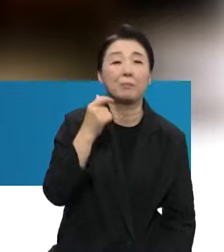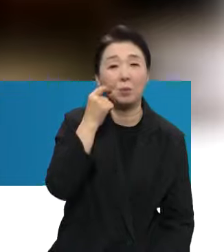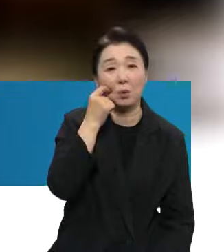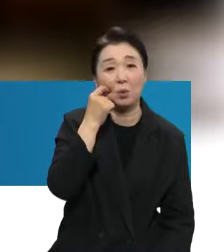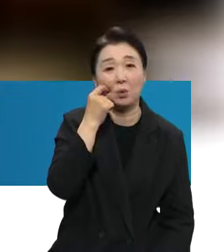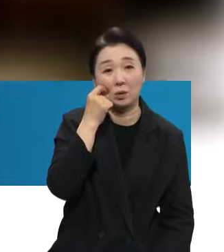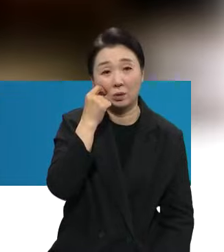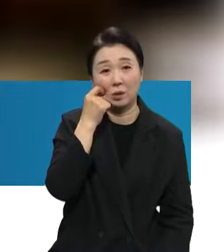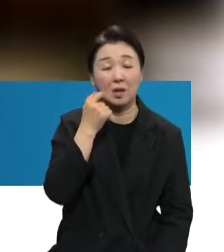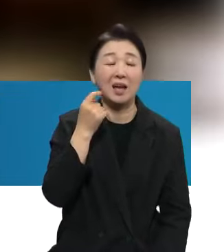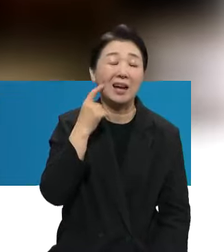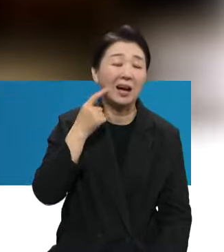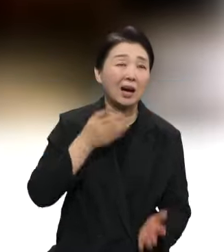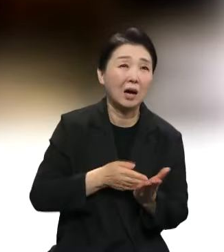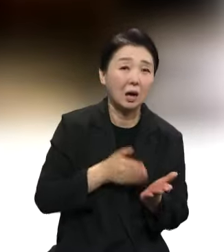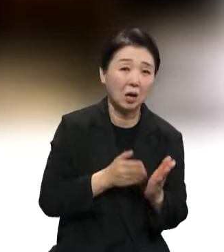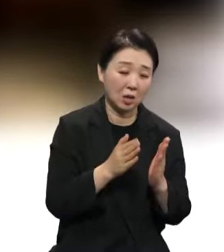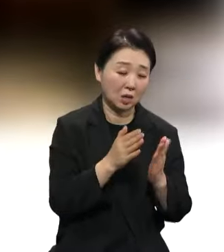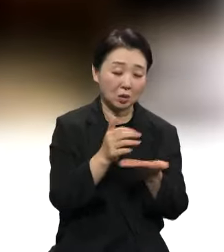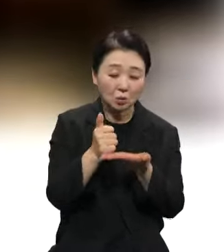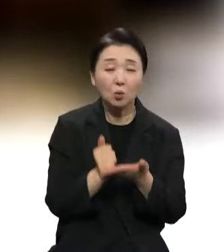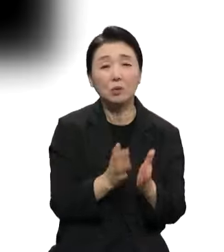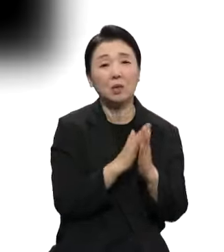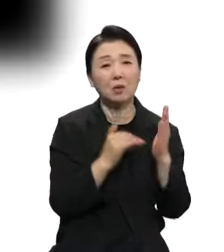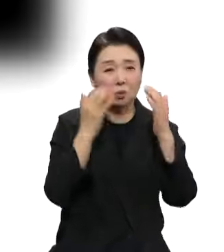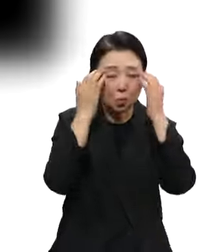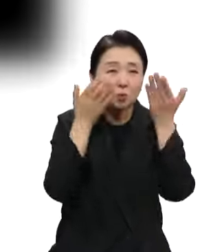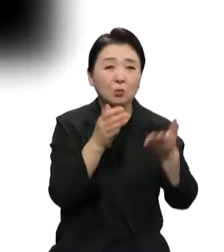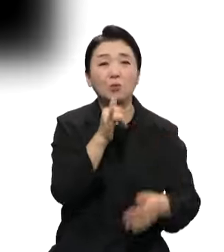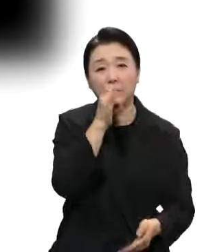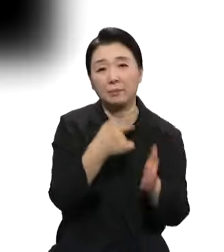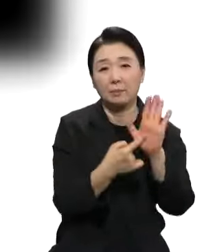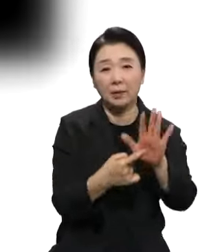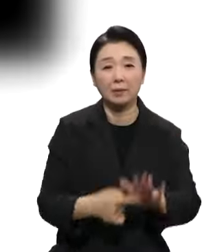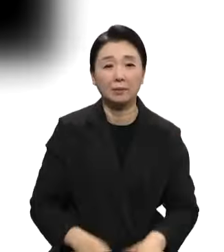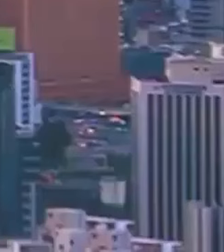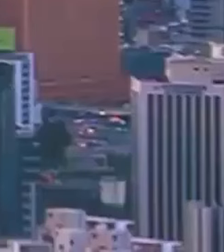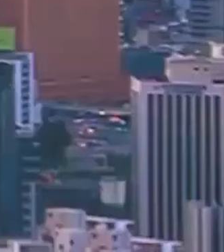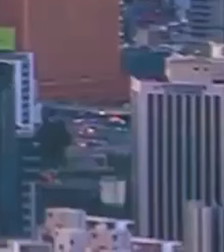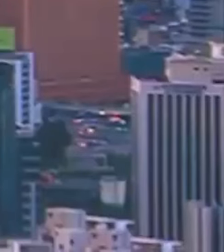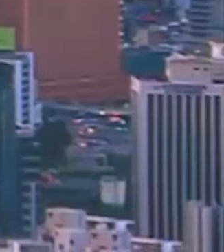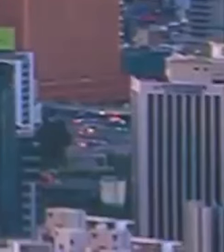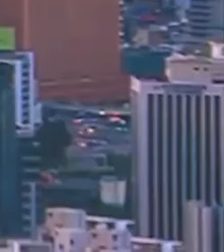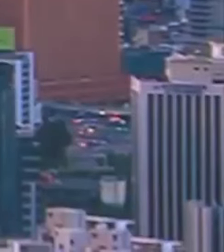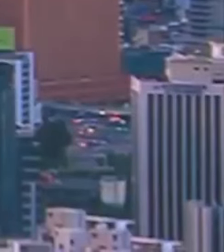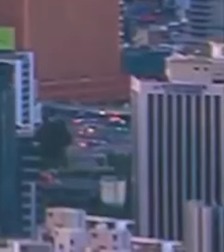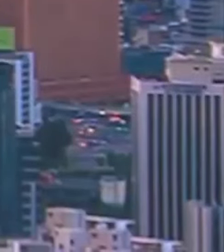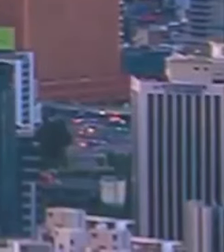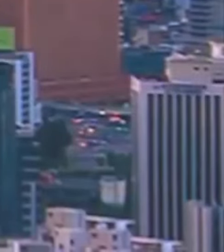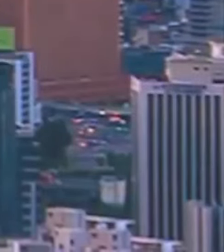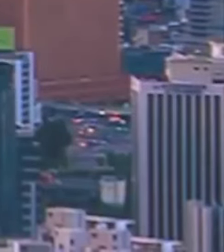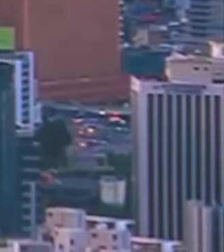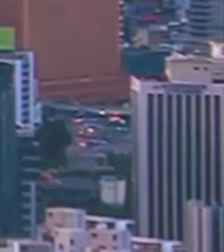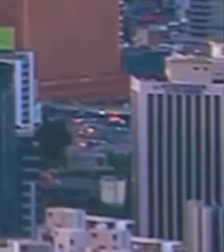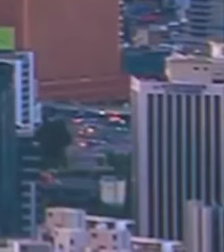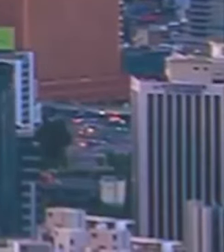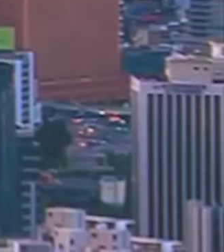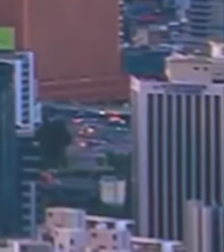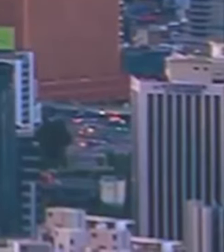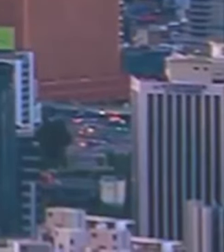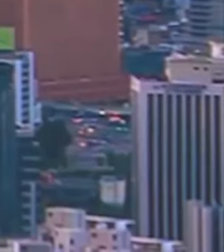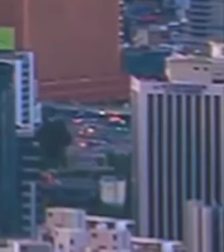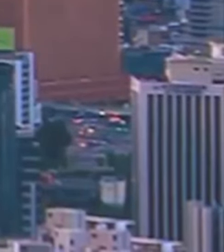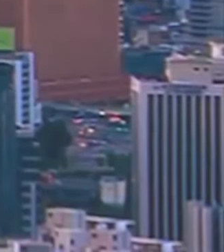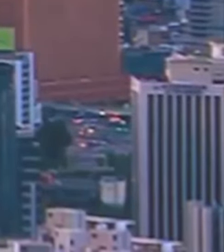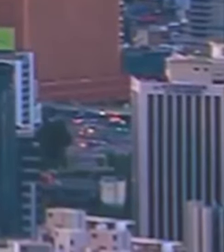못했다면서 가짜뉴스가 손님과 가족에게 고통을 주고 있다고 밝혔습니다. 아침엔 앵커 정재우입니다. 지금 이